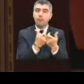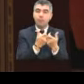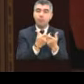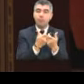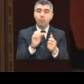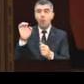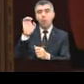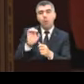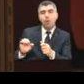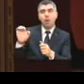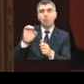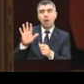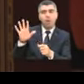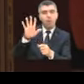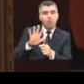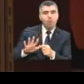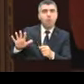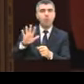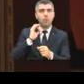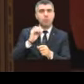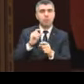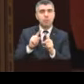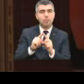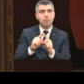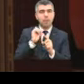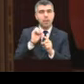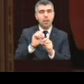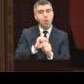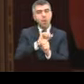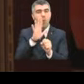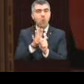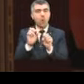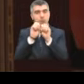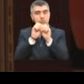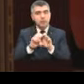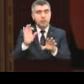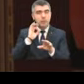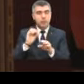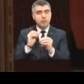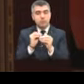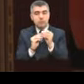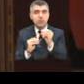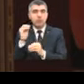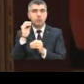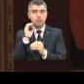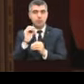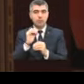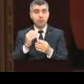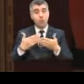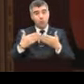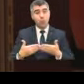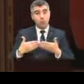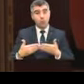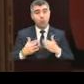اوروبا كلها كعرفت انتكاسه اليوم الموجه الخامسه، وكاين الحمد لله حنايا الله بداو الارتفاع، وفي اليد ديالنا اننا اليوم